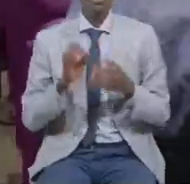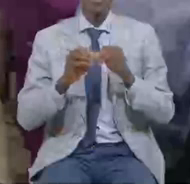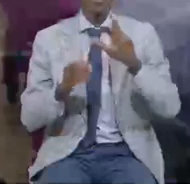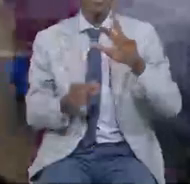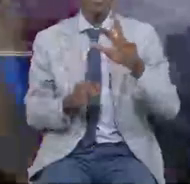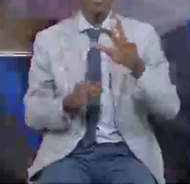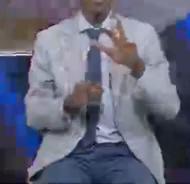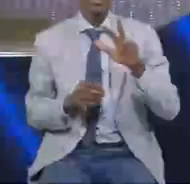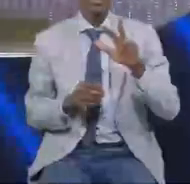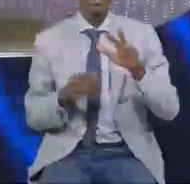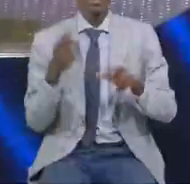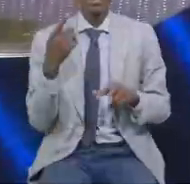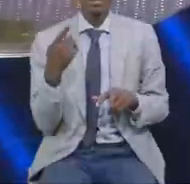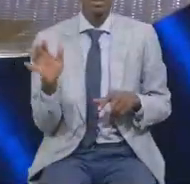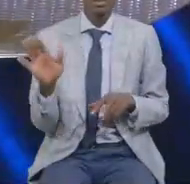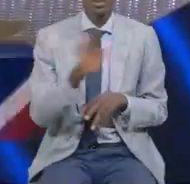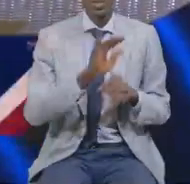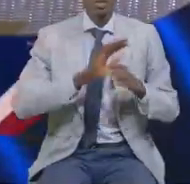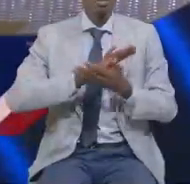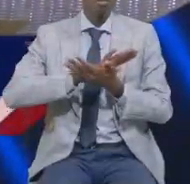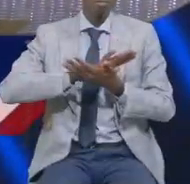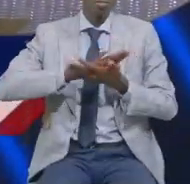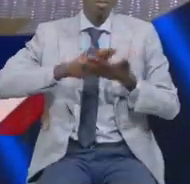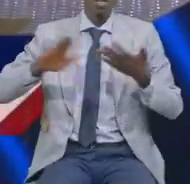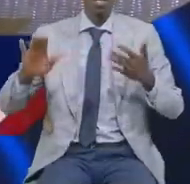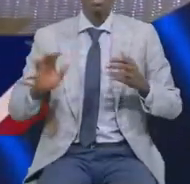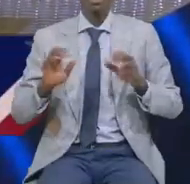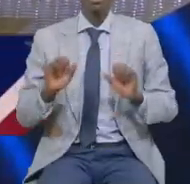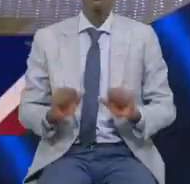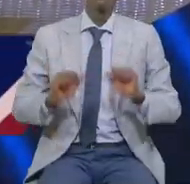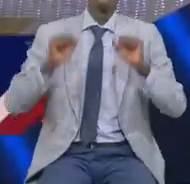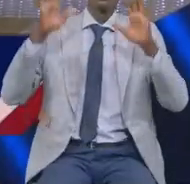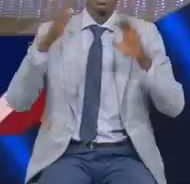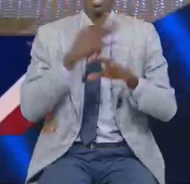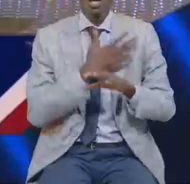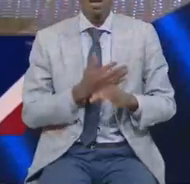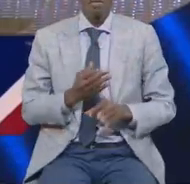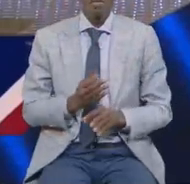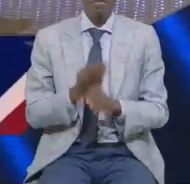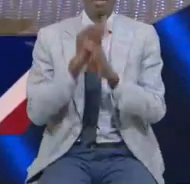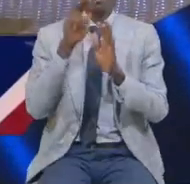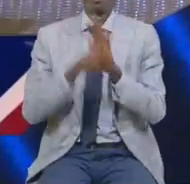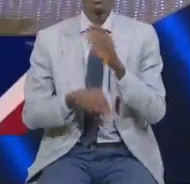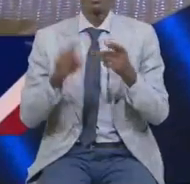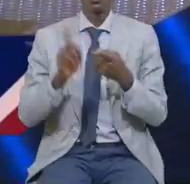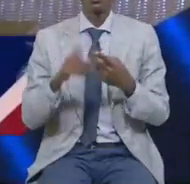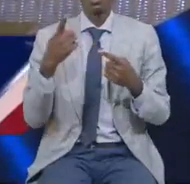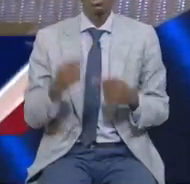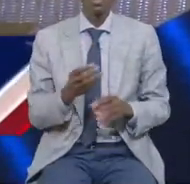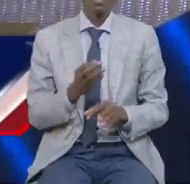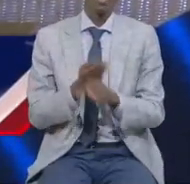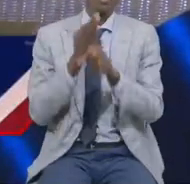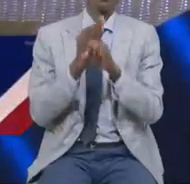voir leur claire consécration et leur fidélité aux fidèles. C'est le